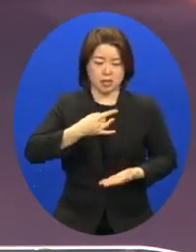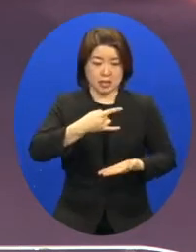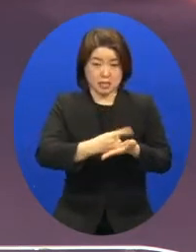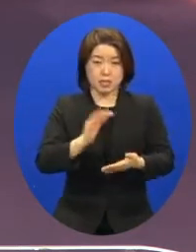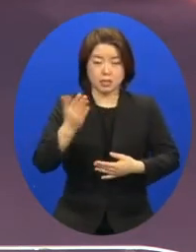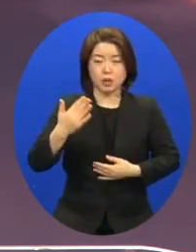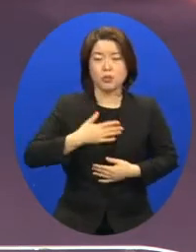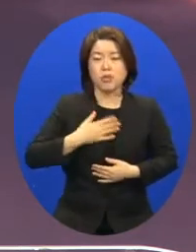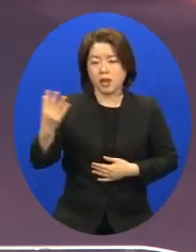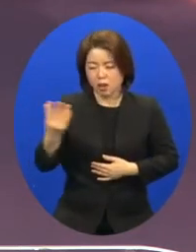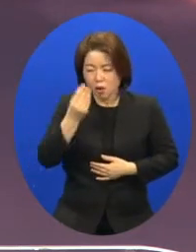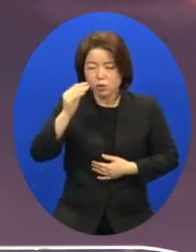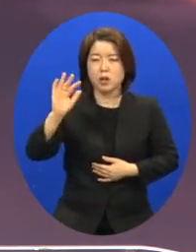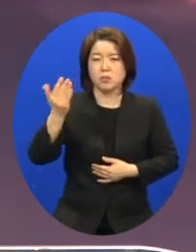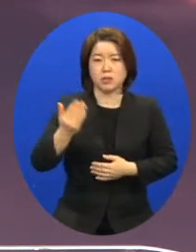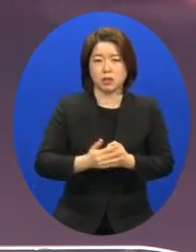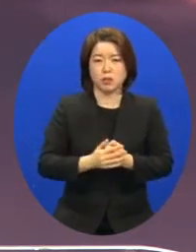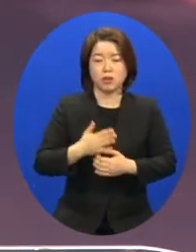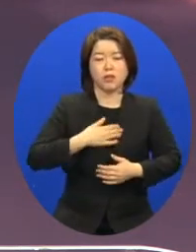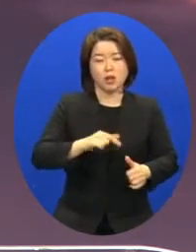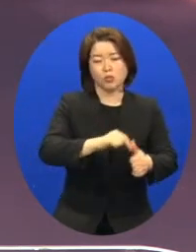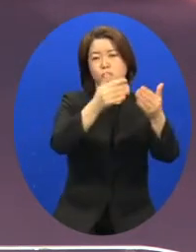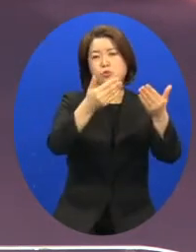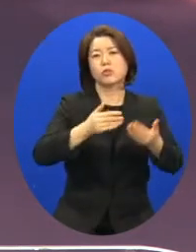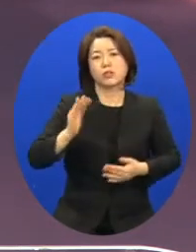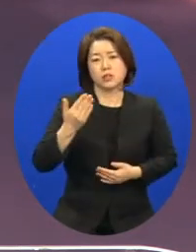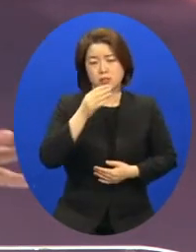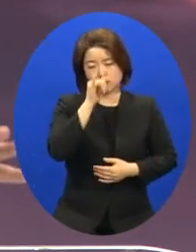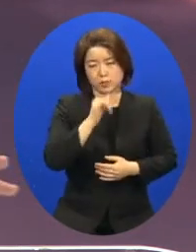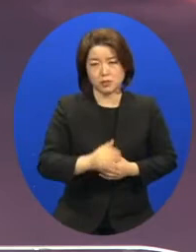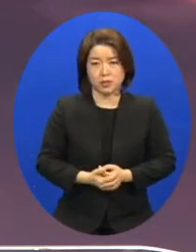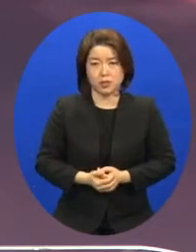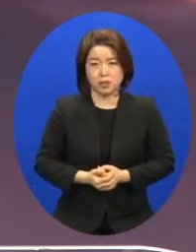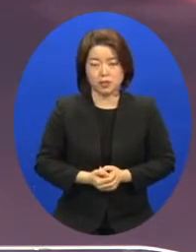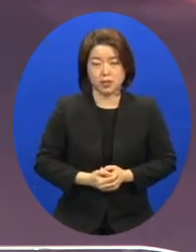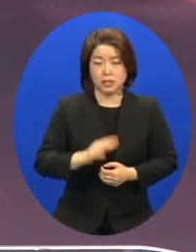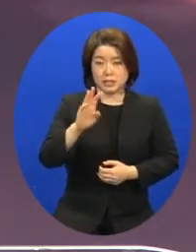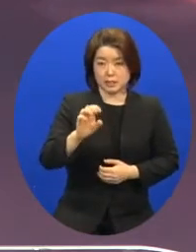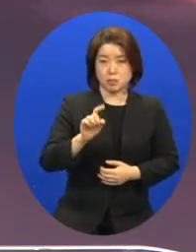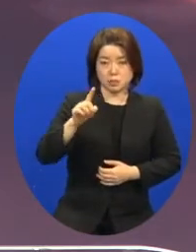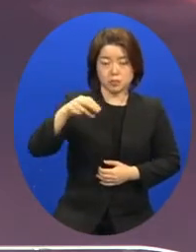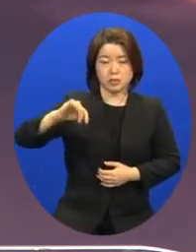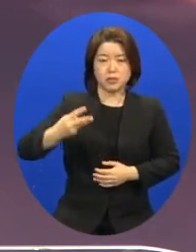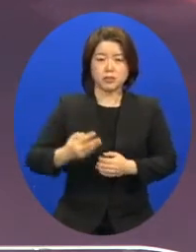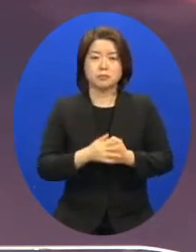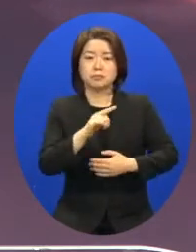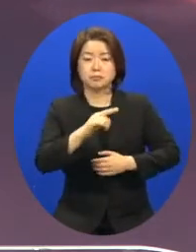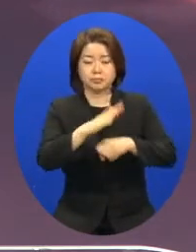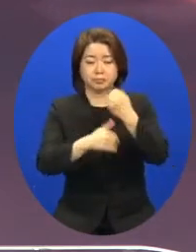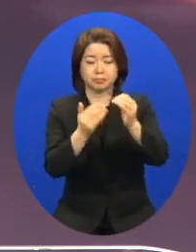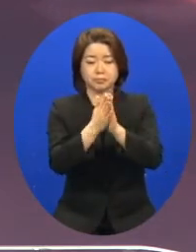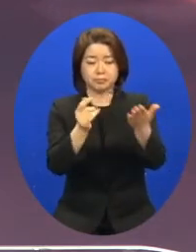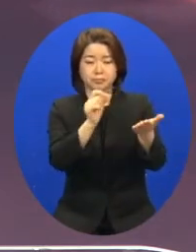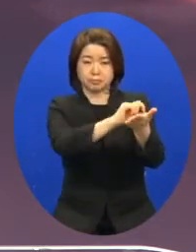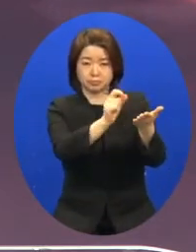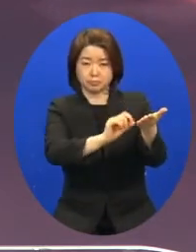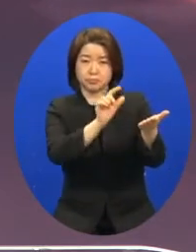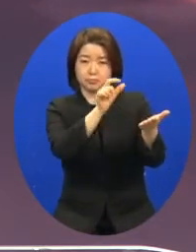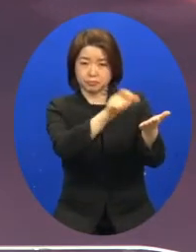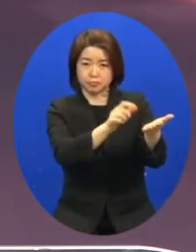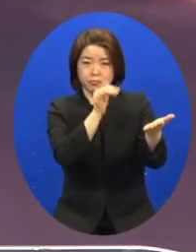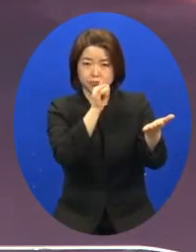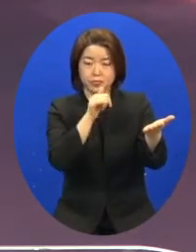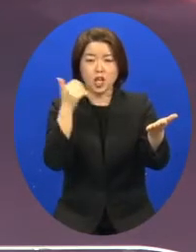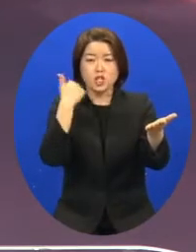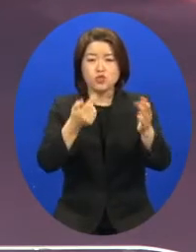내 거룩함이 되셨고 내 구원이 되셨습니다. 31절에 그것은 성경에 기록되어 있는 바